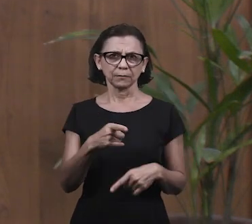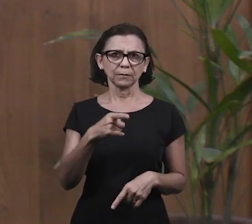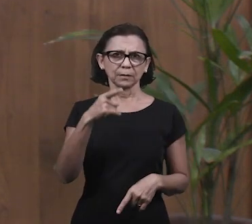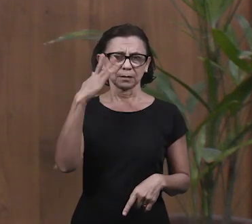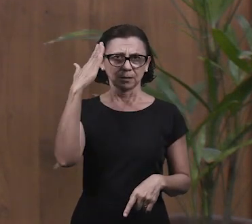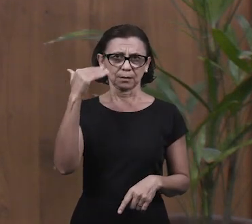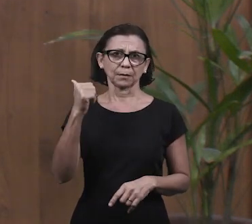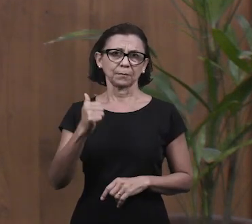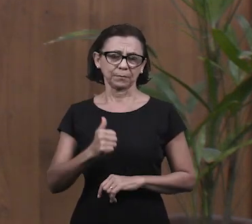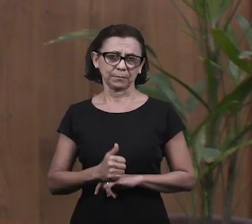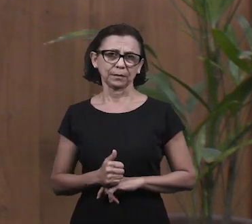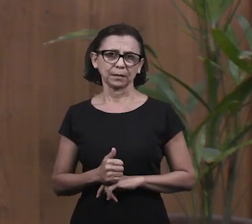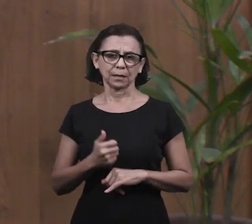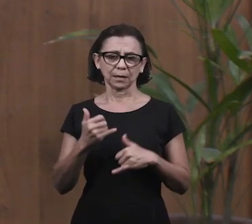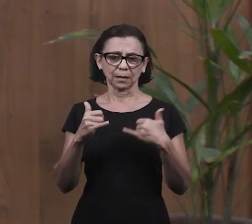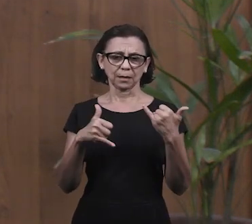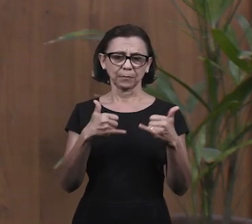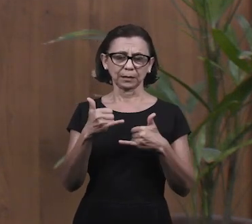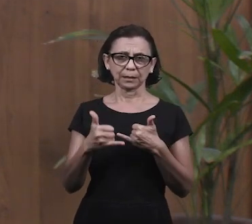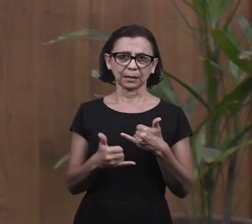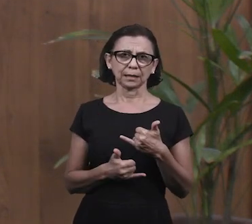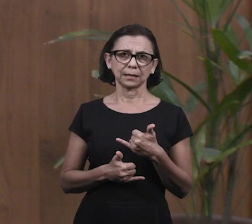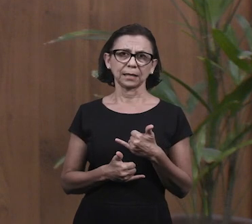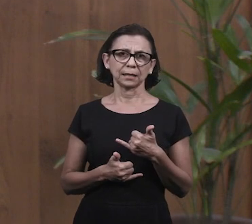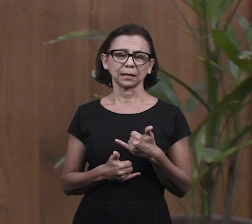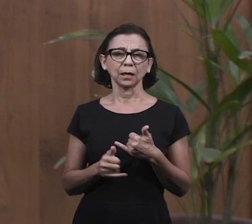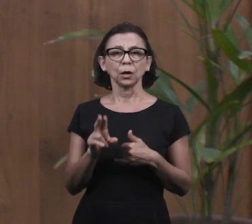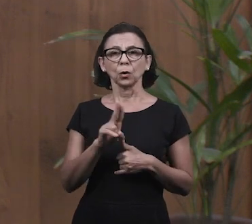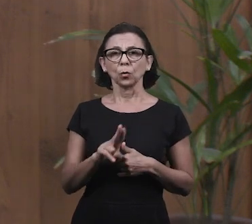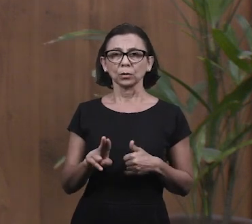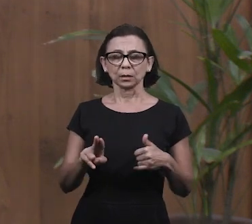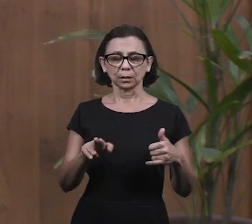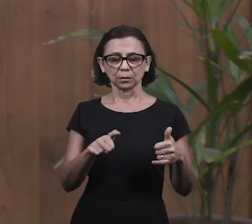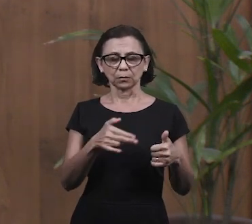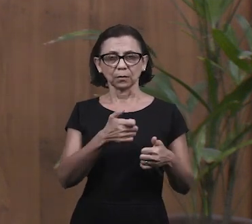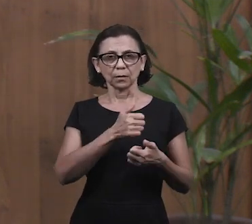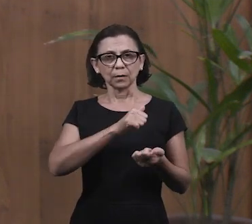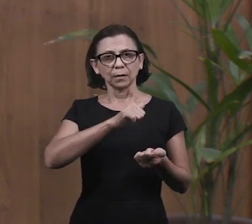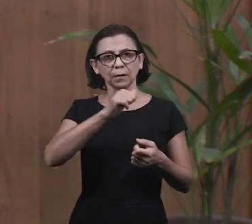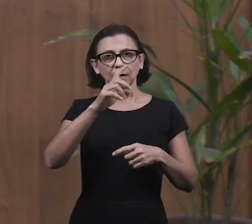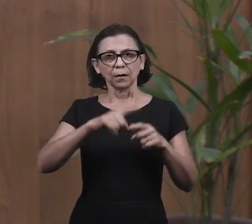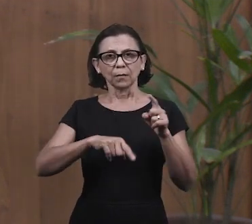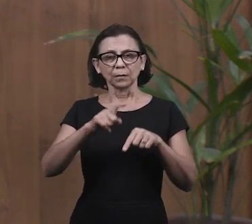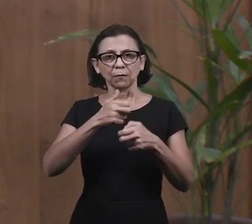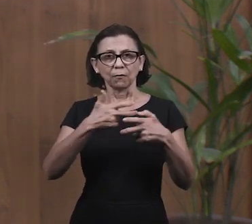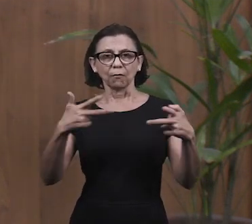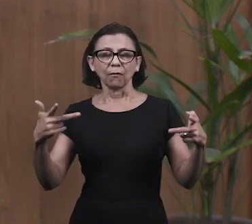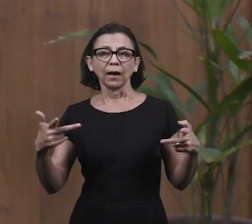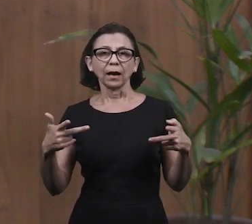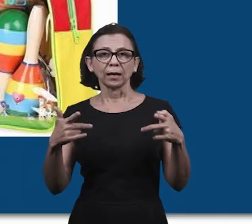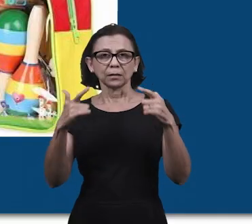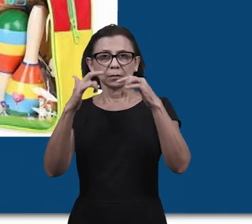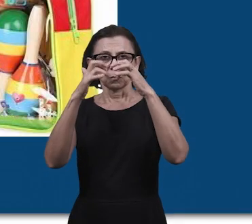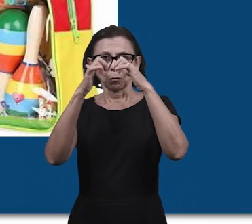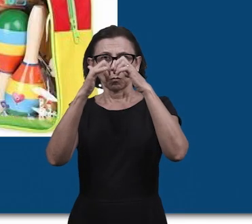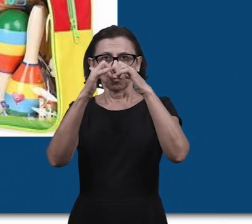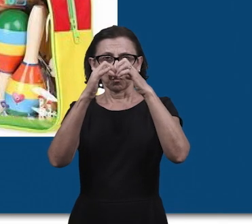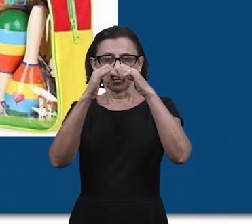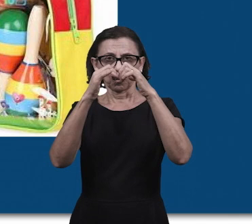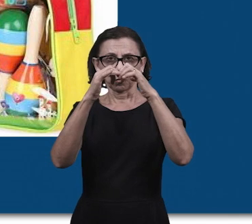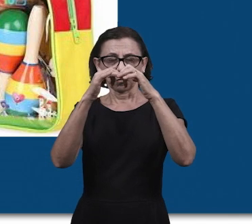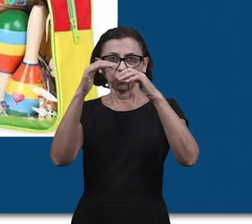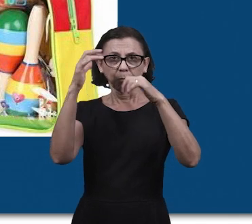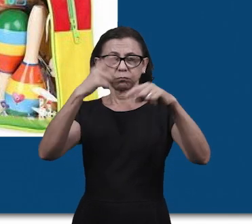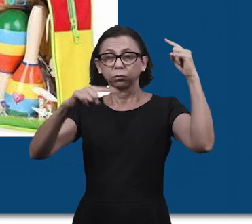sons. Vous savez que le jeu avec les instruments de musique active